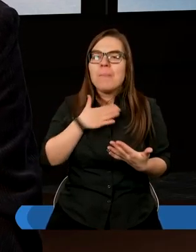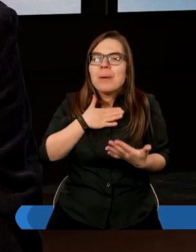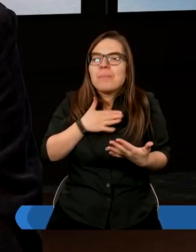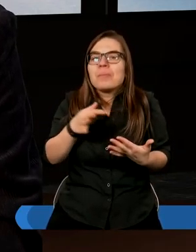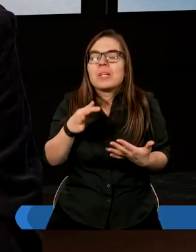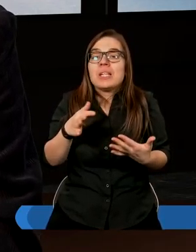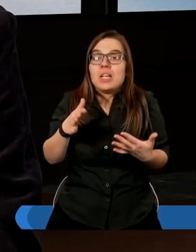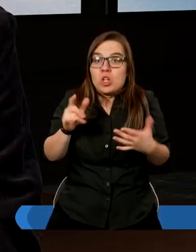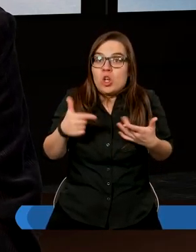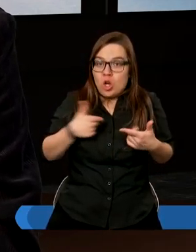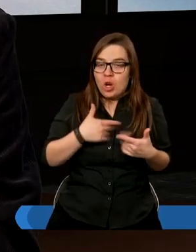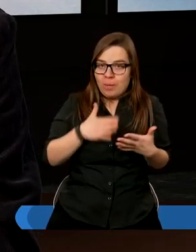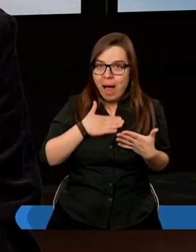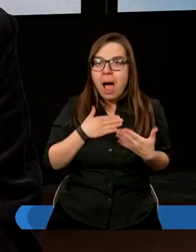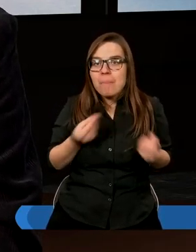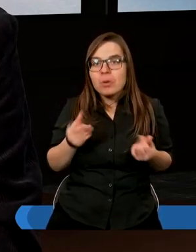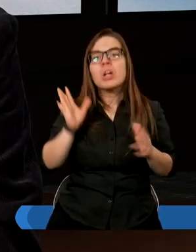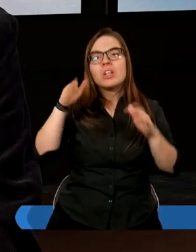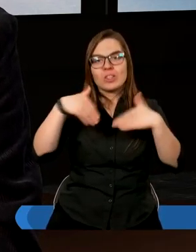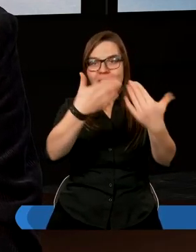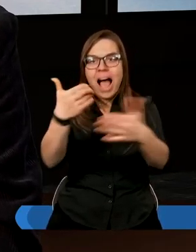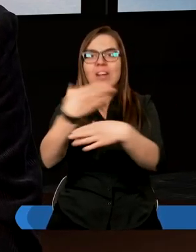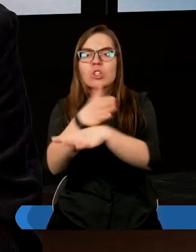też ludziom którzy są wokół nas